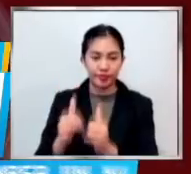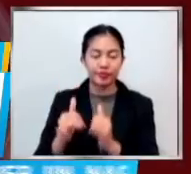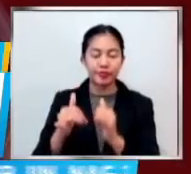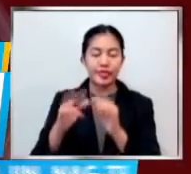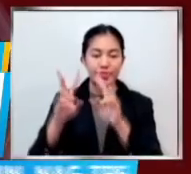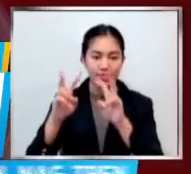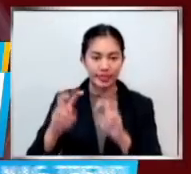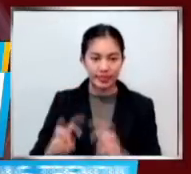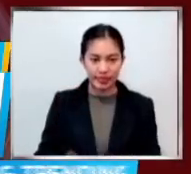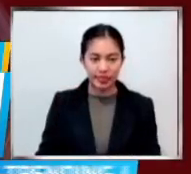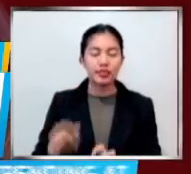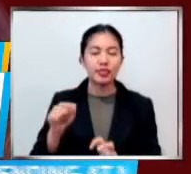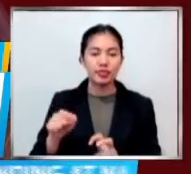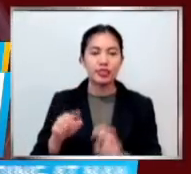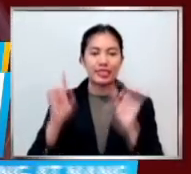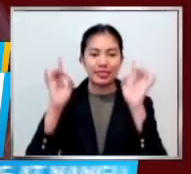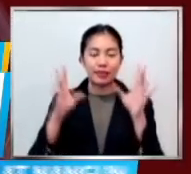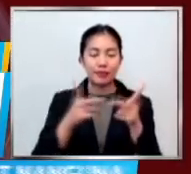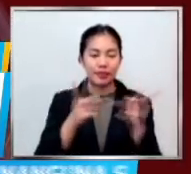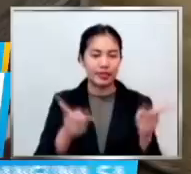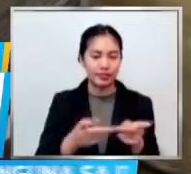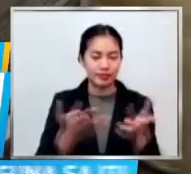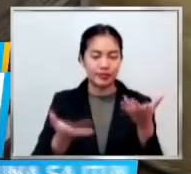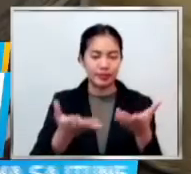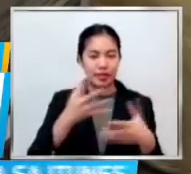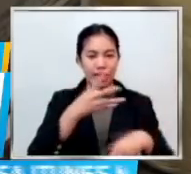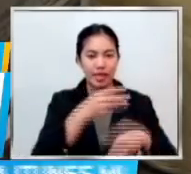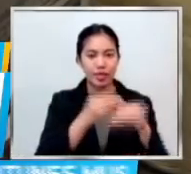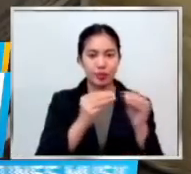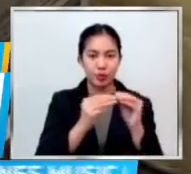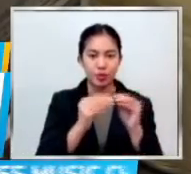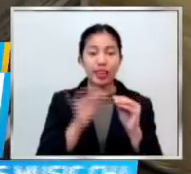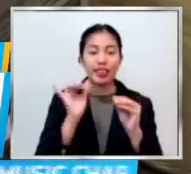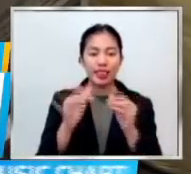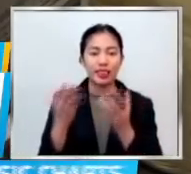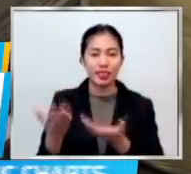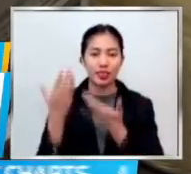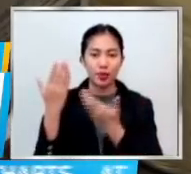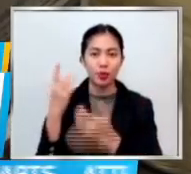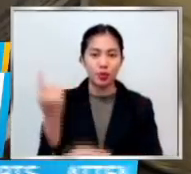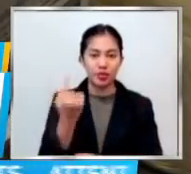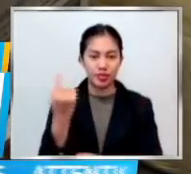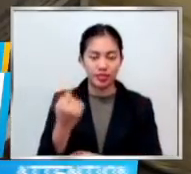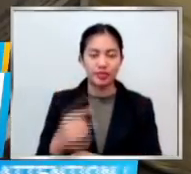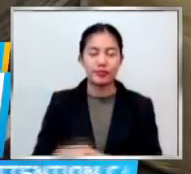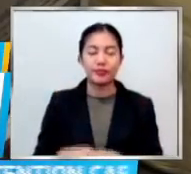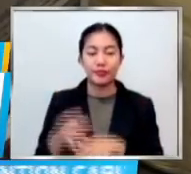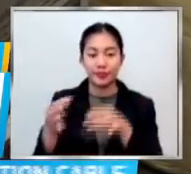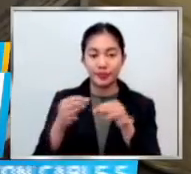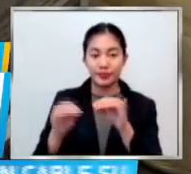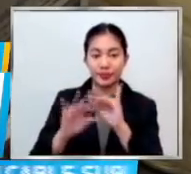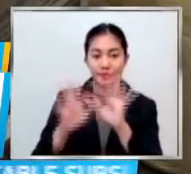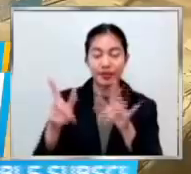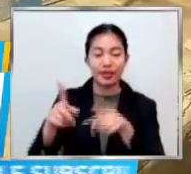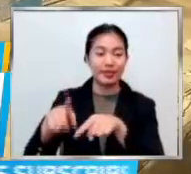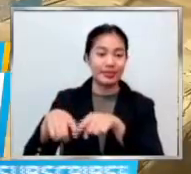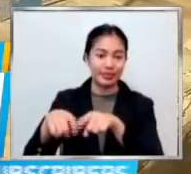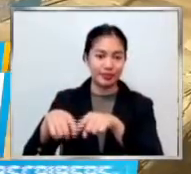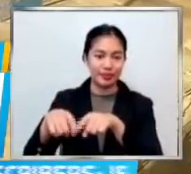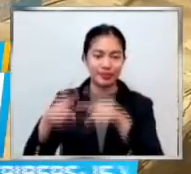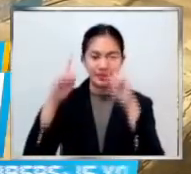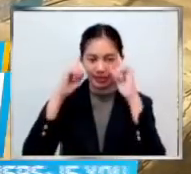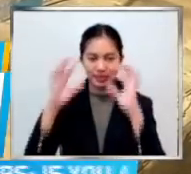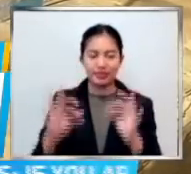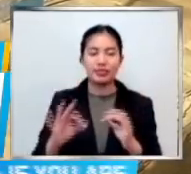kaya maaaring madagdagan pa ito. Recommendation pa lang ito ng MMC, paglilinaw lang nila, depende pa rin sa ilalabas na desisyon ng